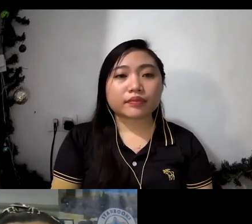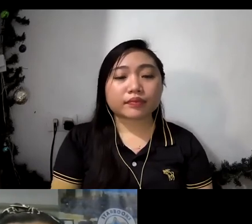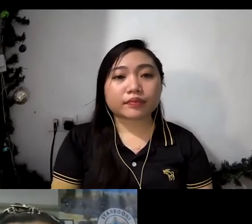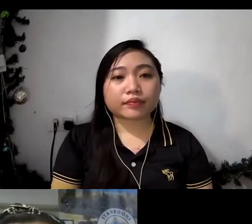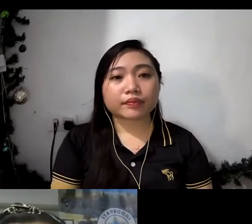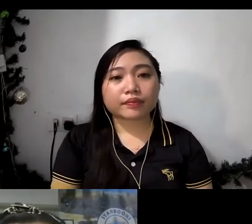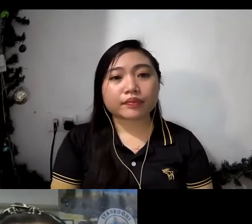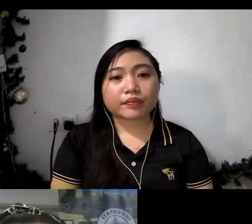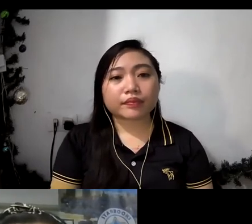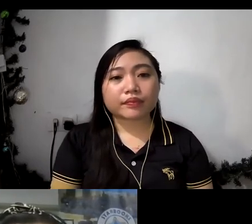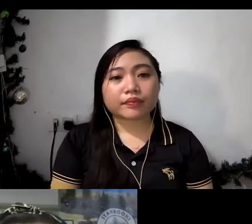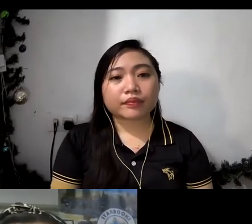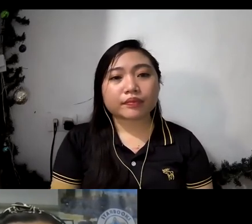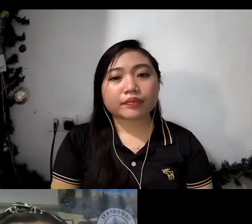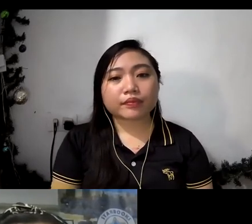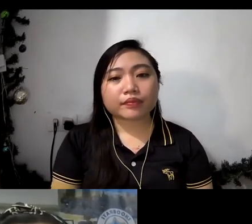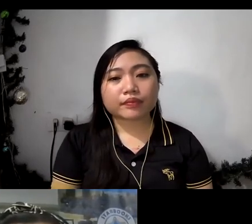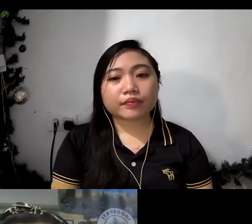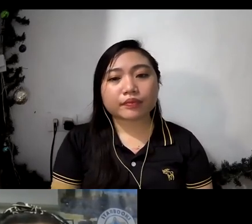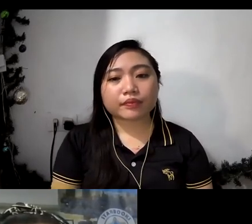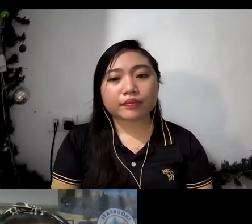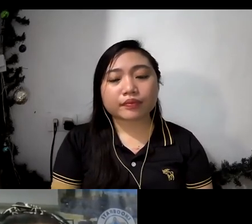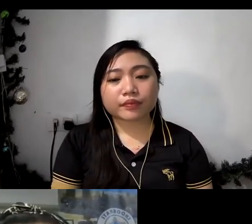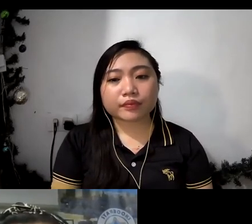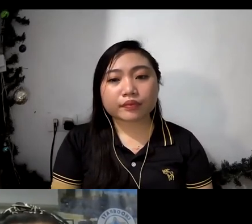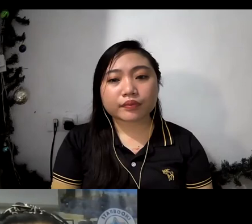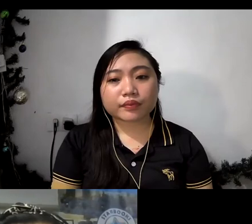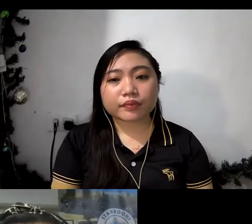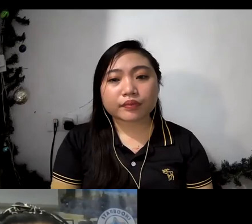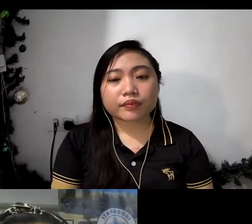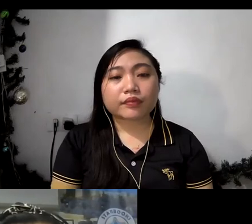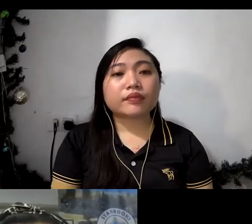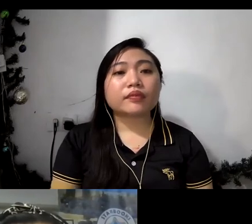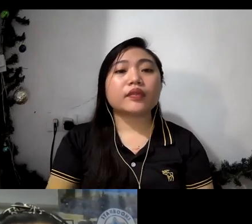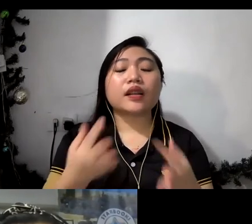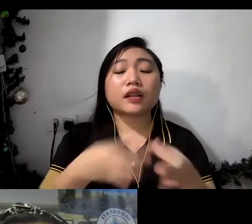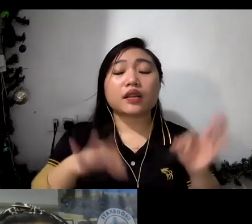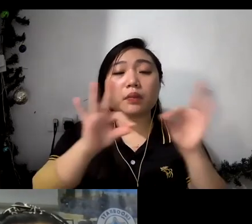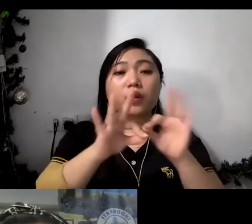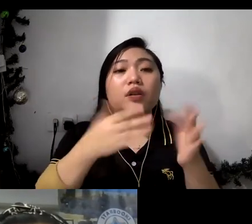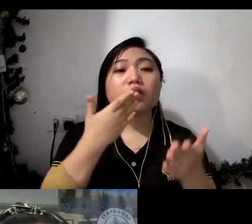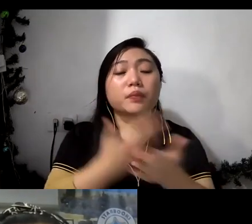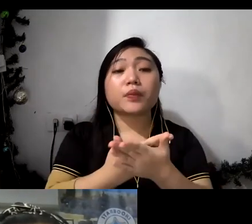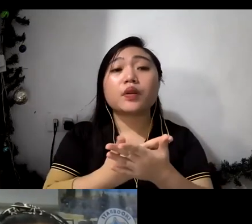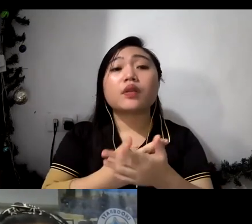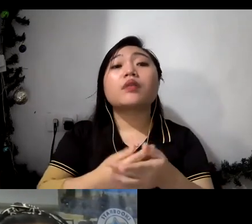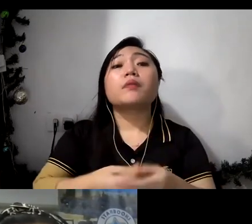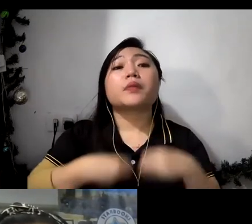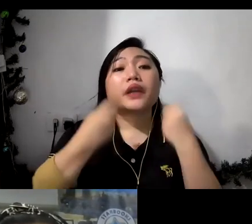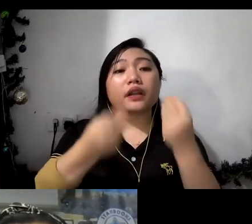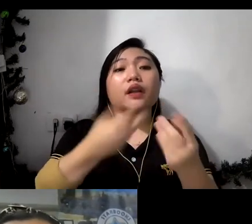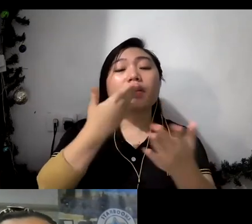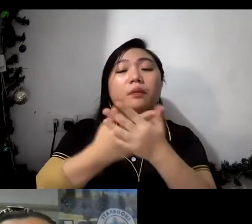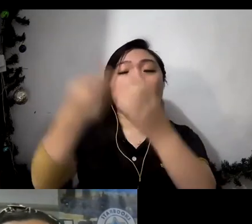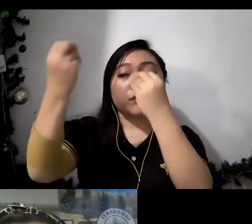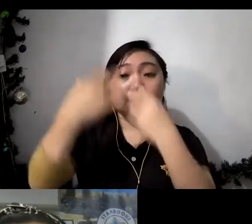na ng kaso ng ano, ng harassment and insensitivity. So important na mabigyan po tayo ng tamang impormasyon, no?